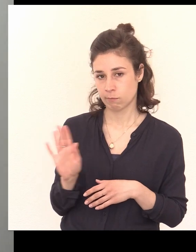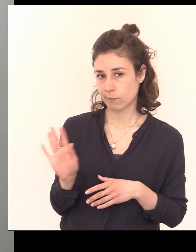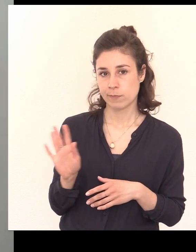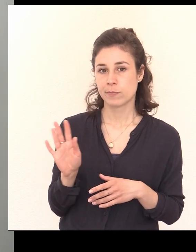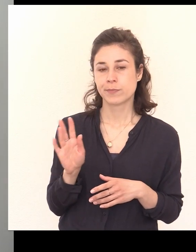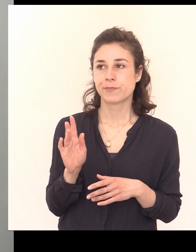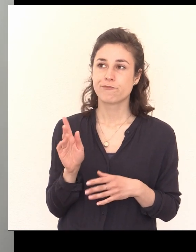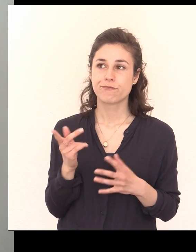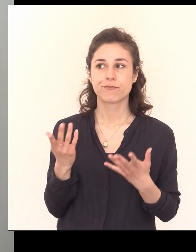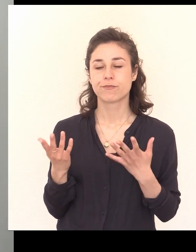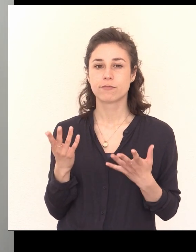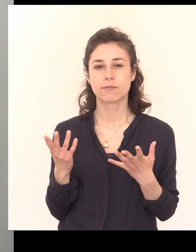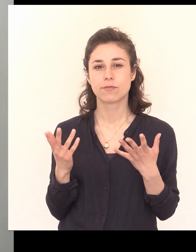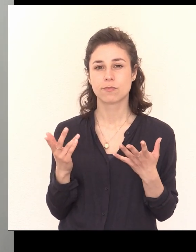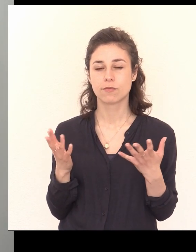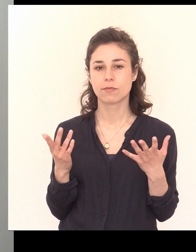als